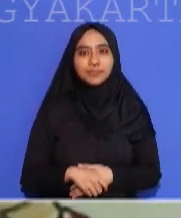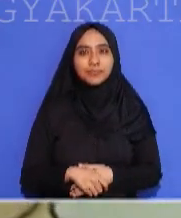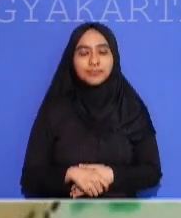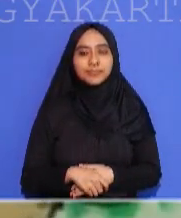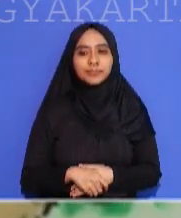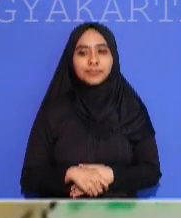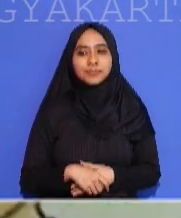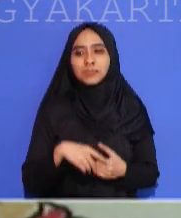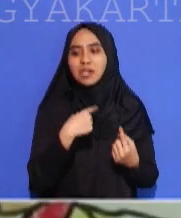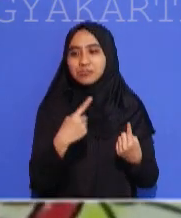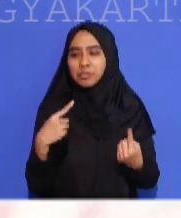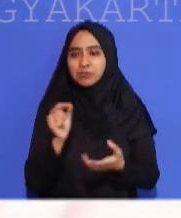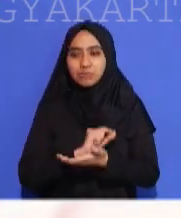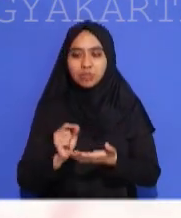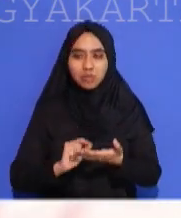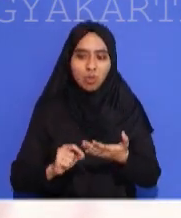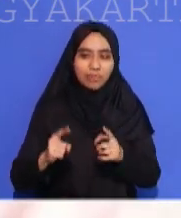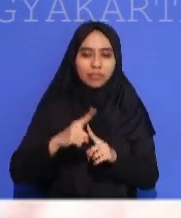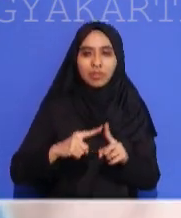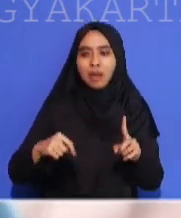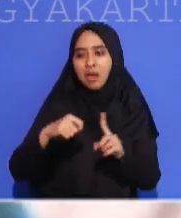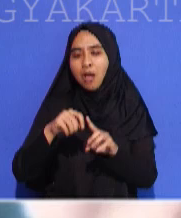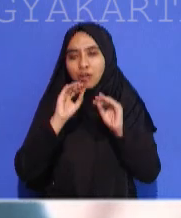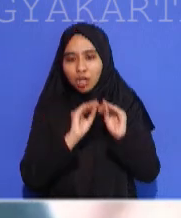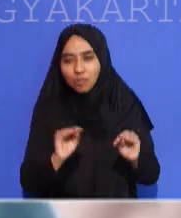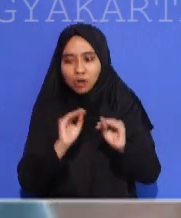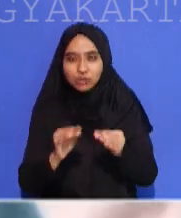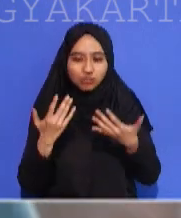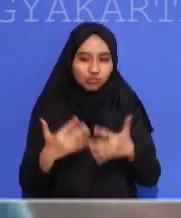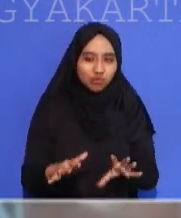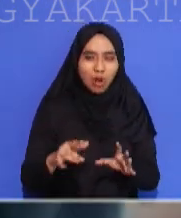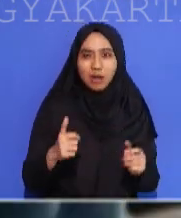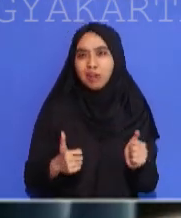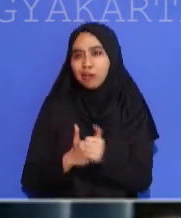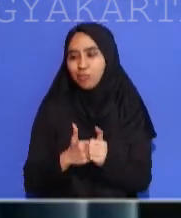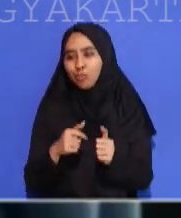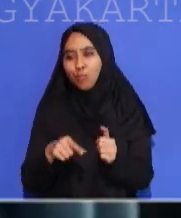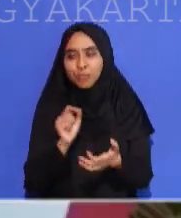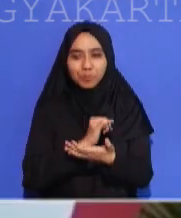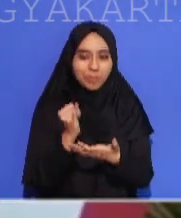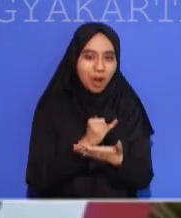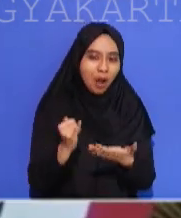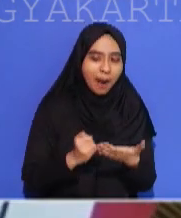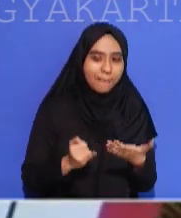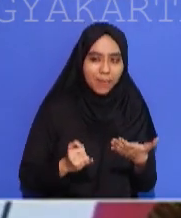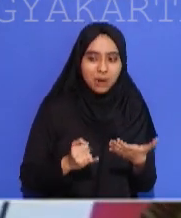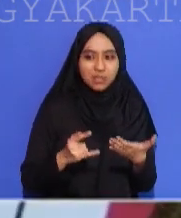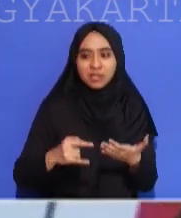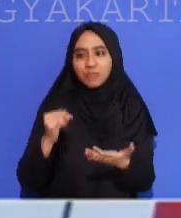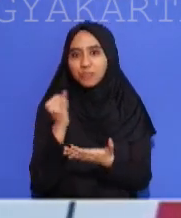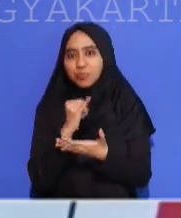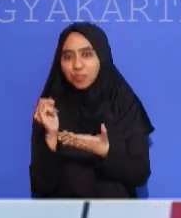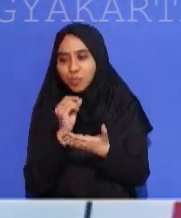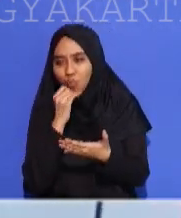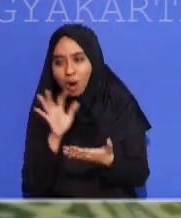setiap sekolah para murid Taman kanak-kanak TK ini sudah diajarkan dan ikut ekstrakurikuler menggambar dan mewarnai namun dengan mengikut